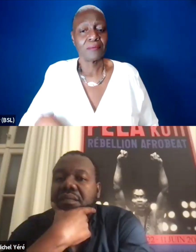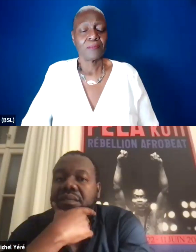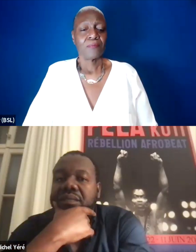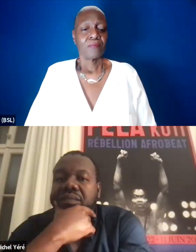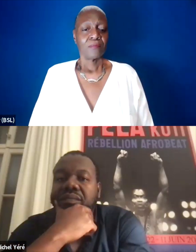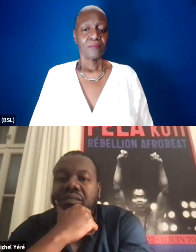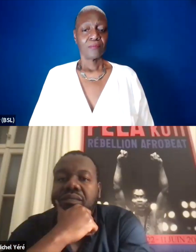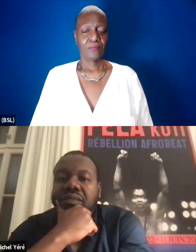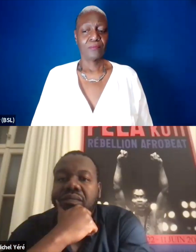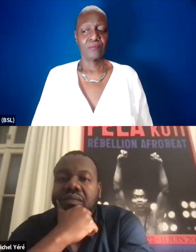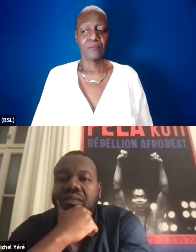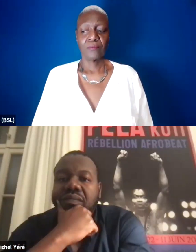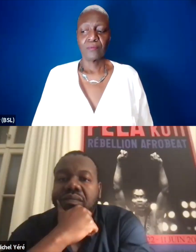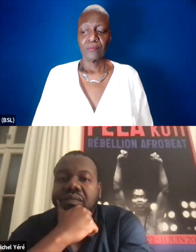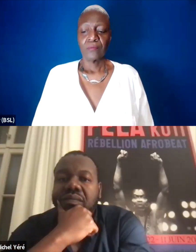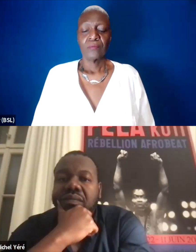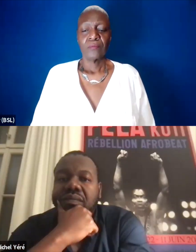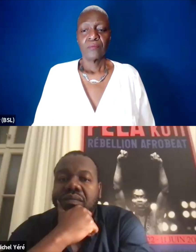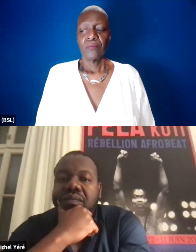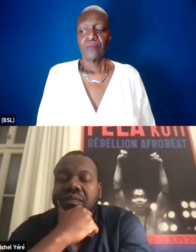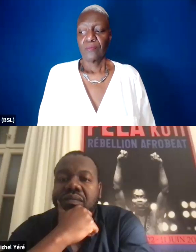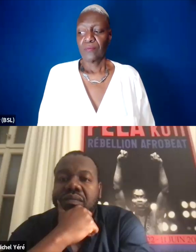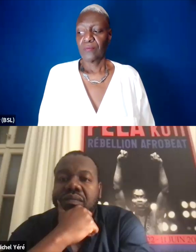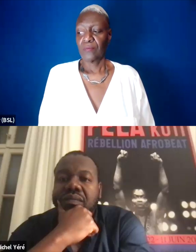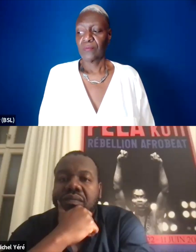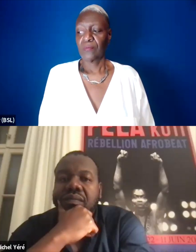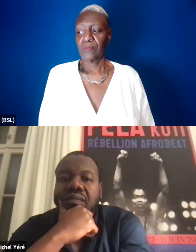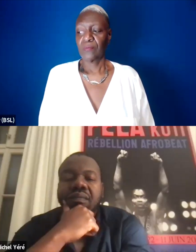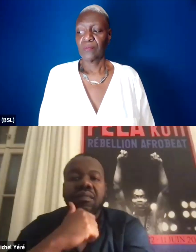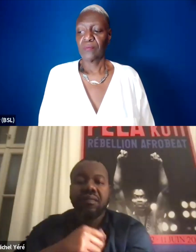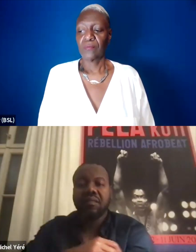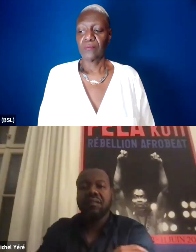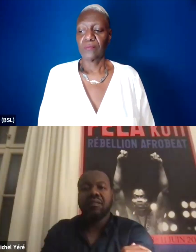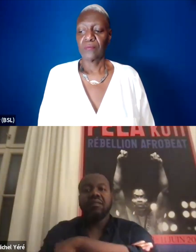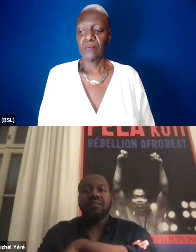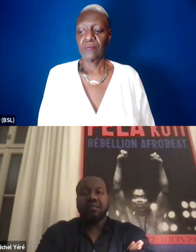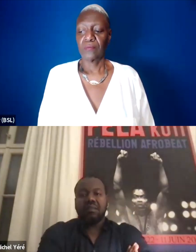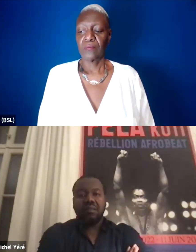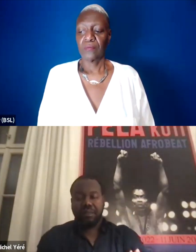Երբ սենյակիս առանցնության մեջ լրին, թղթին, քրին